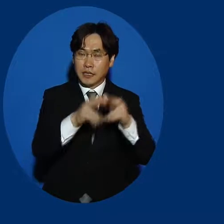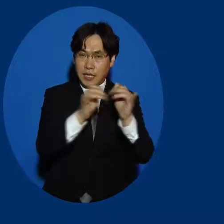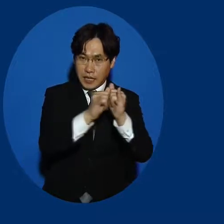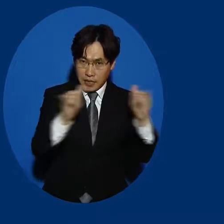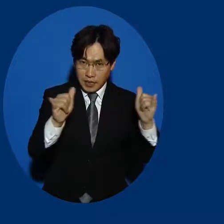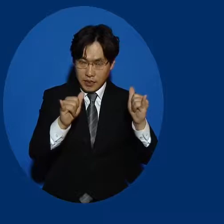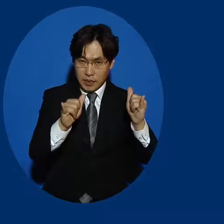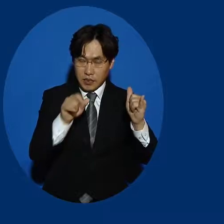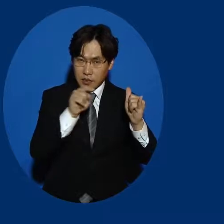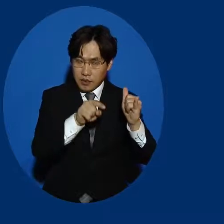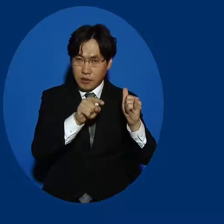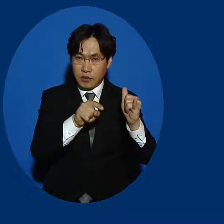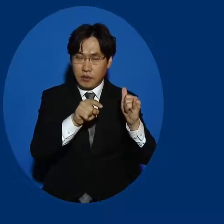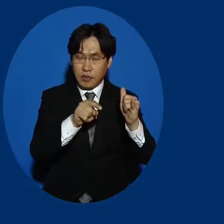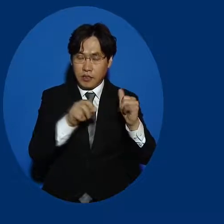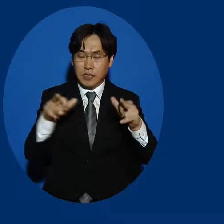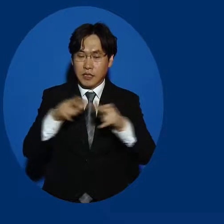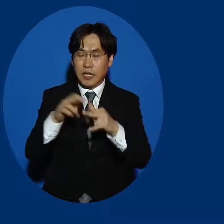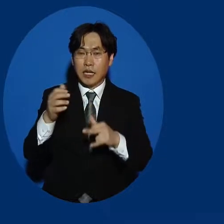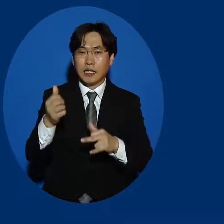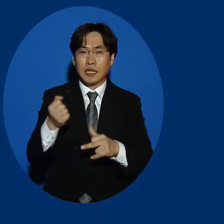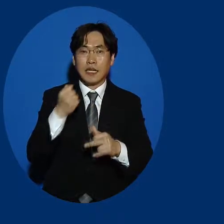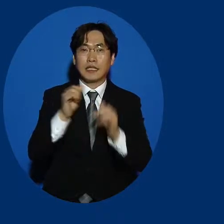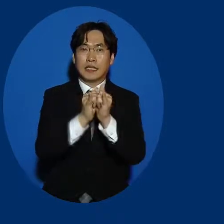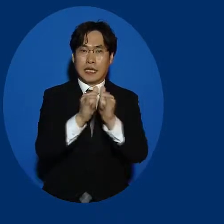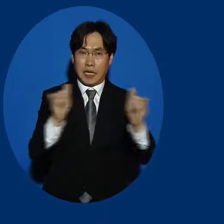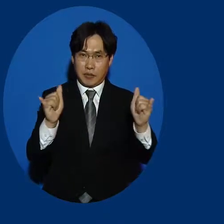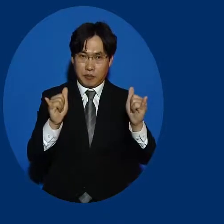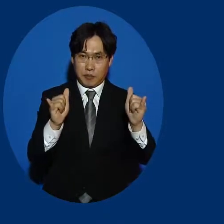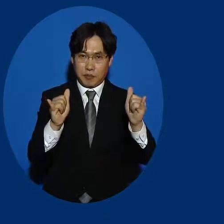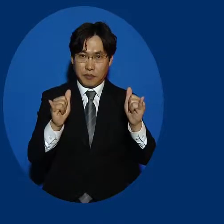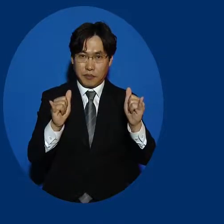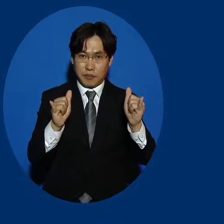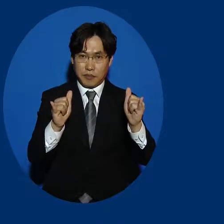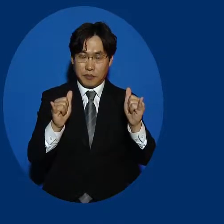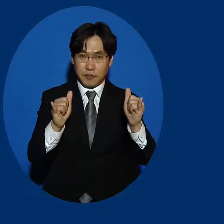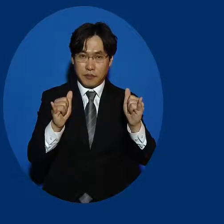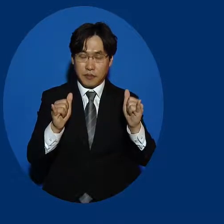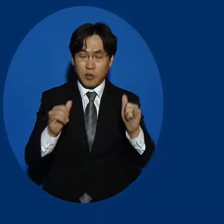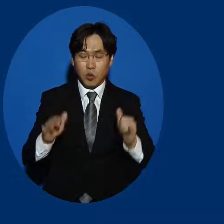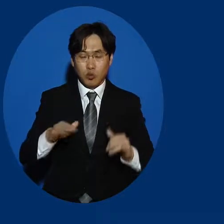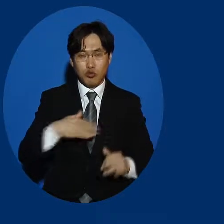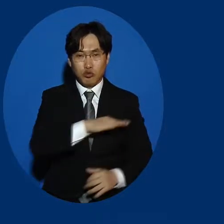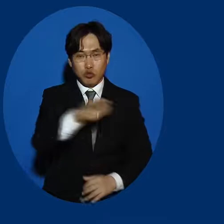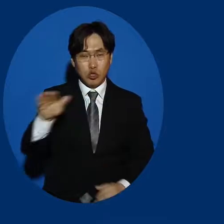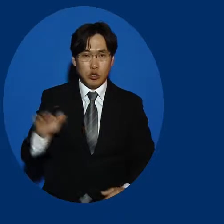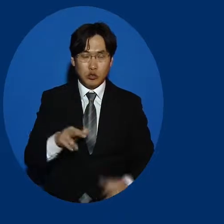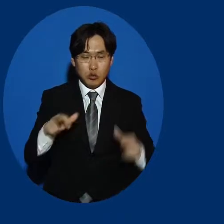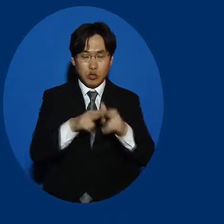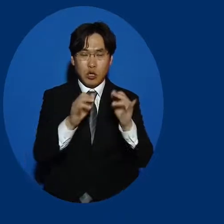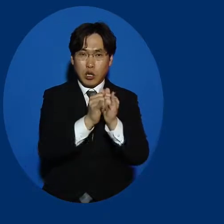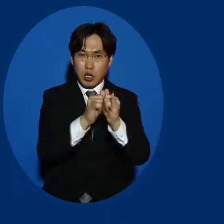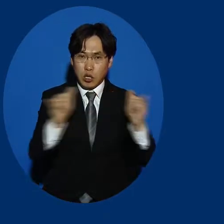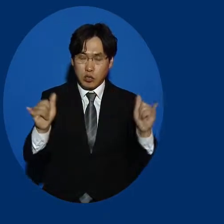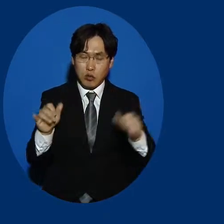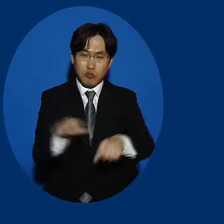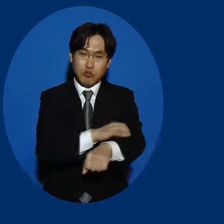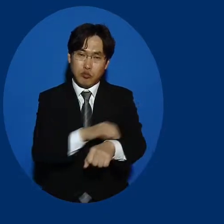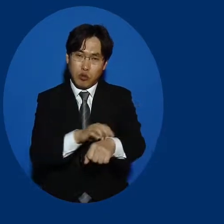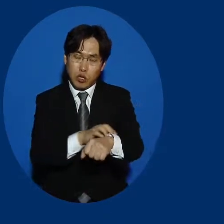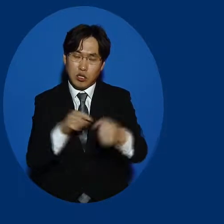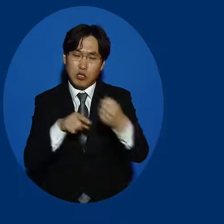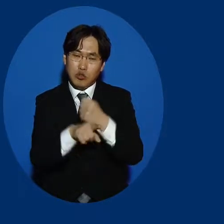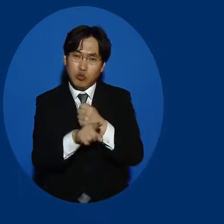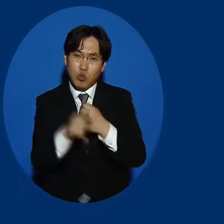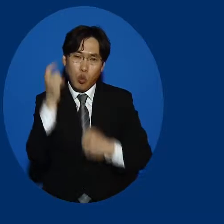장애인이란 장애를 가진 사람을 말합니다. 우리는 지금까지 장애인이 불편한